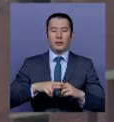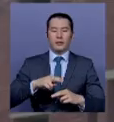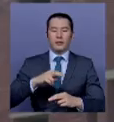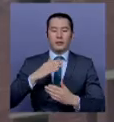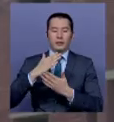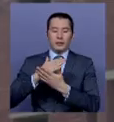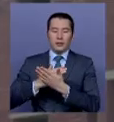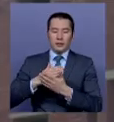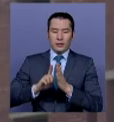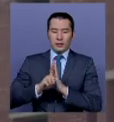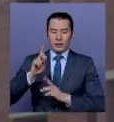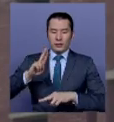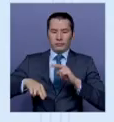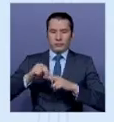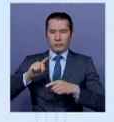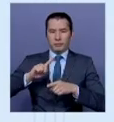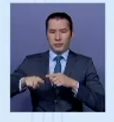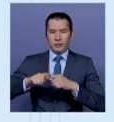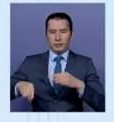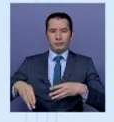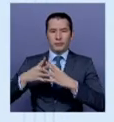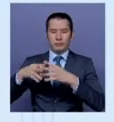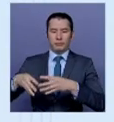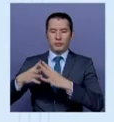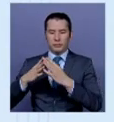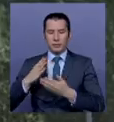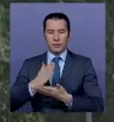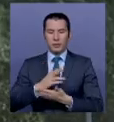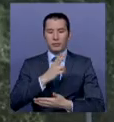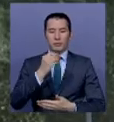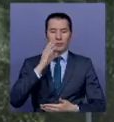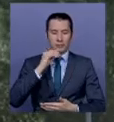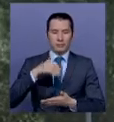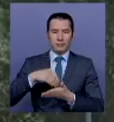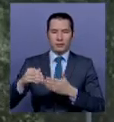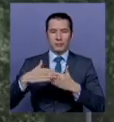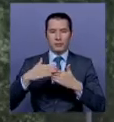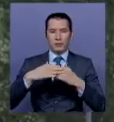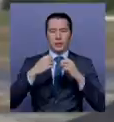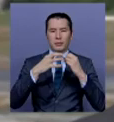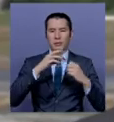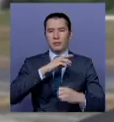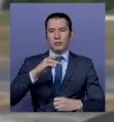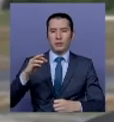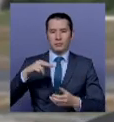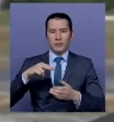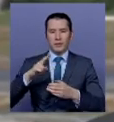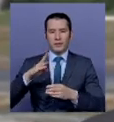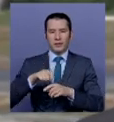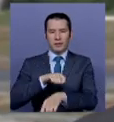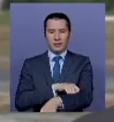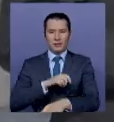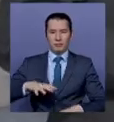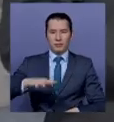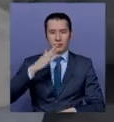мақсаты құрылыс нарығын ілгерілету, сондықтан тек қана алғашқы нарықтан үй сатып алуға болады. Жалпы биыл 15 миллион шаршы метр тұрғын үй салу көзделіп отыр. Ал экономист